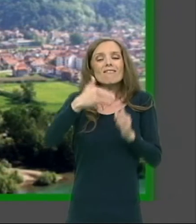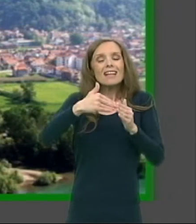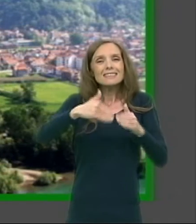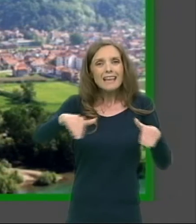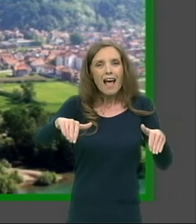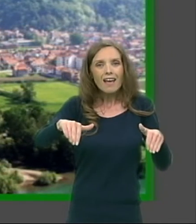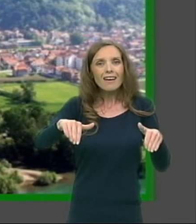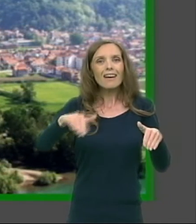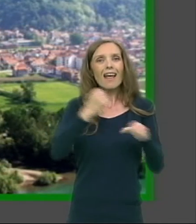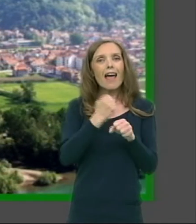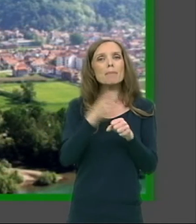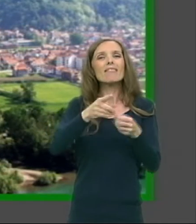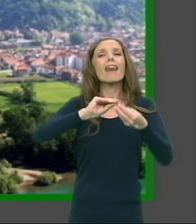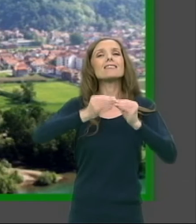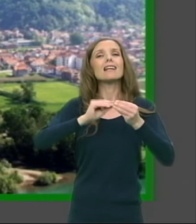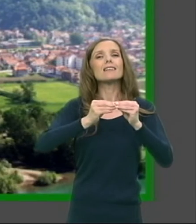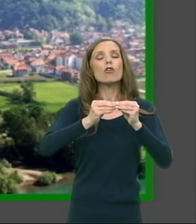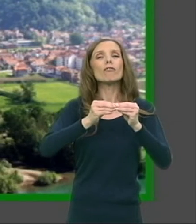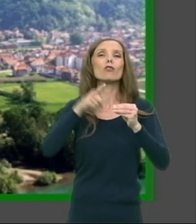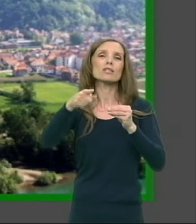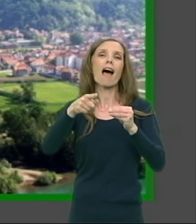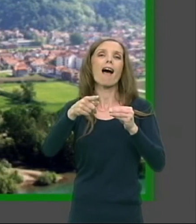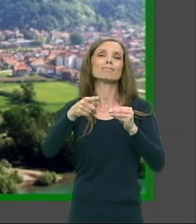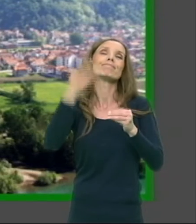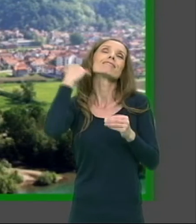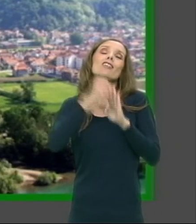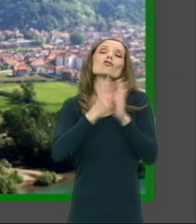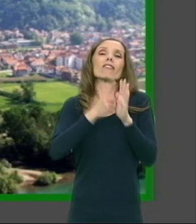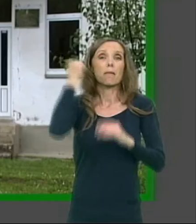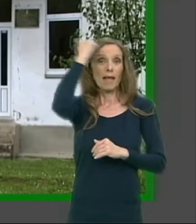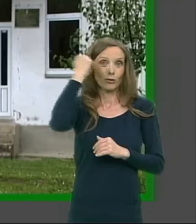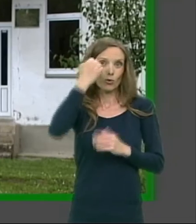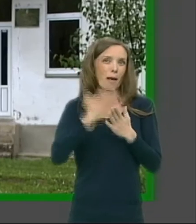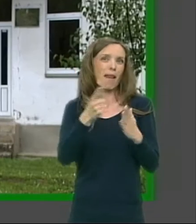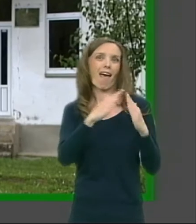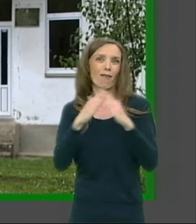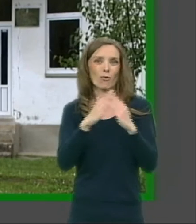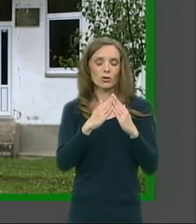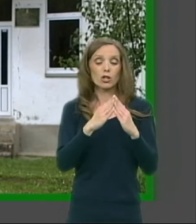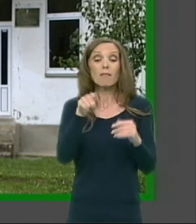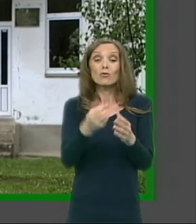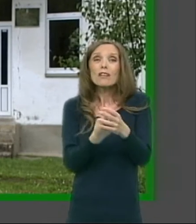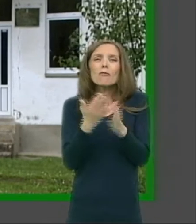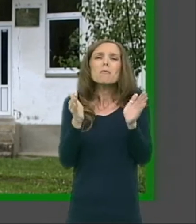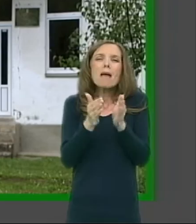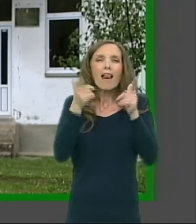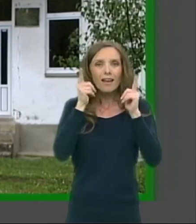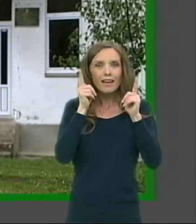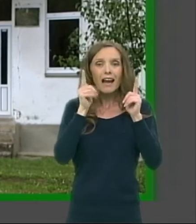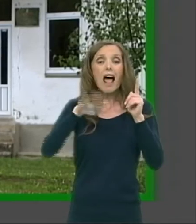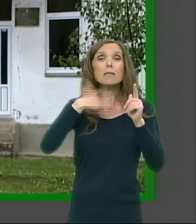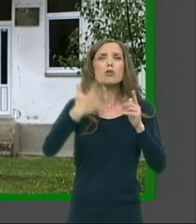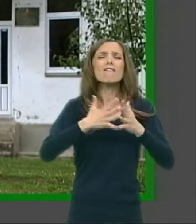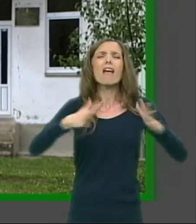koja je napravljena za trgovinu sa susednom tadašnjom Turskom, formirao se mali gradić, ali ga je velika